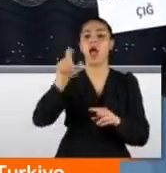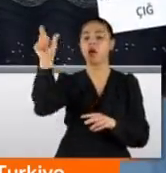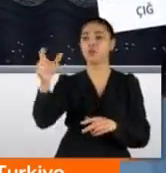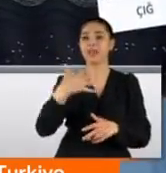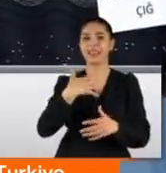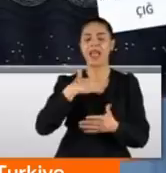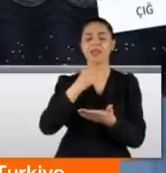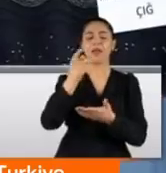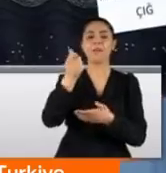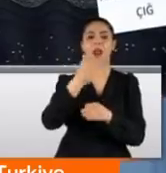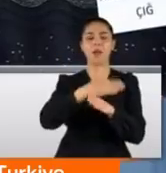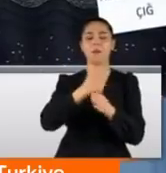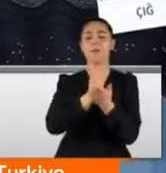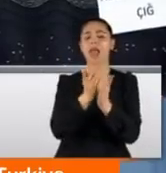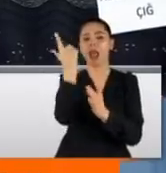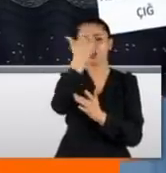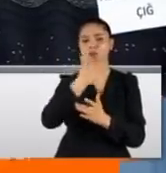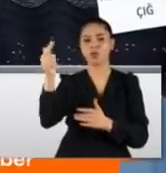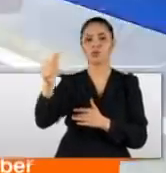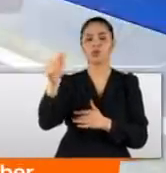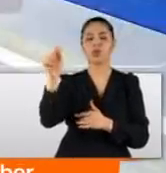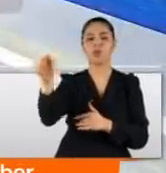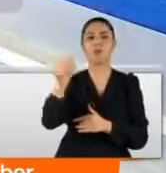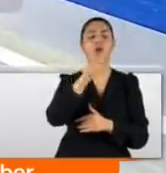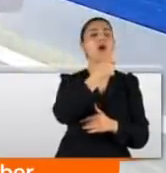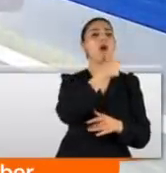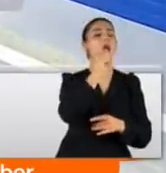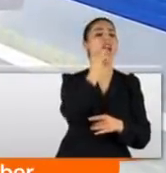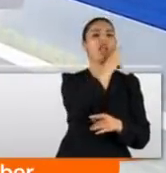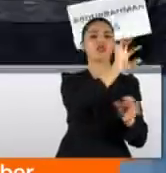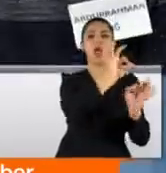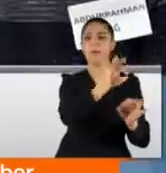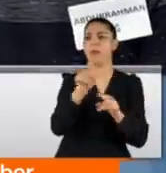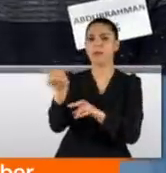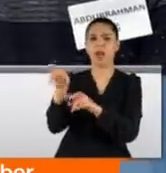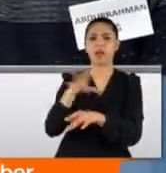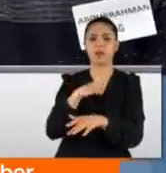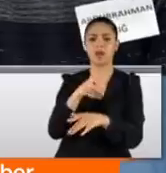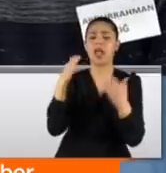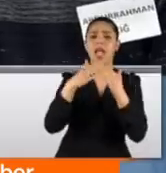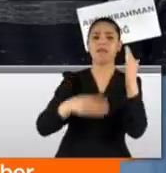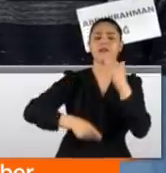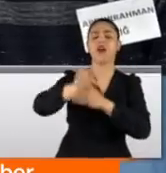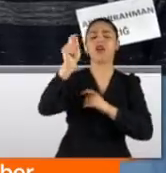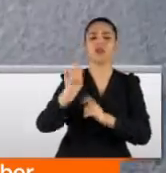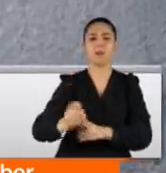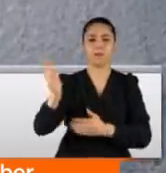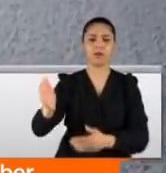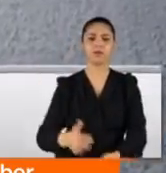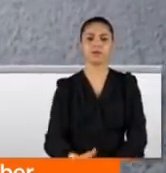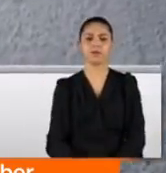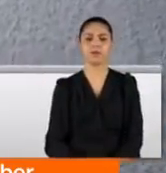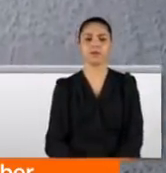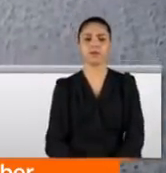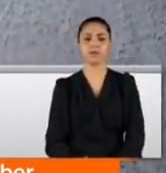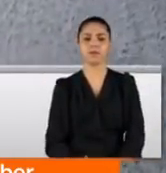kalan miras sebebiyle İsa Akman'ın yakın markajından bir türlü kurtulamadı. Çareyi evden kaçmakta buldu. Eniştem